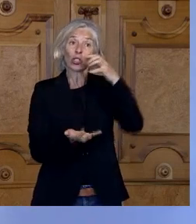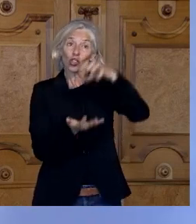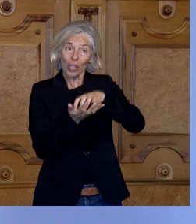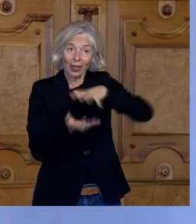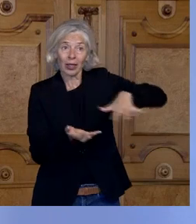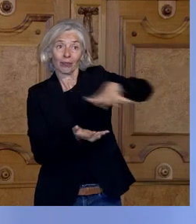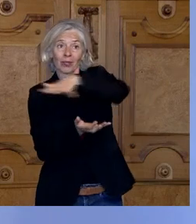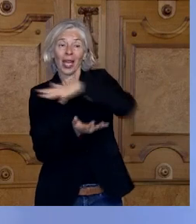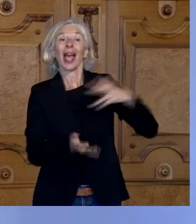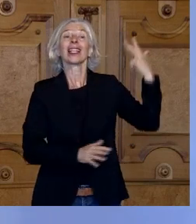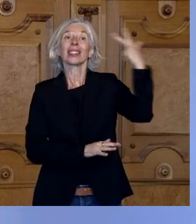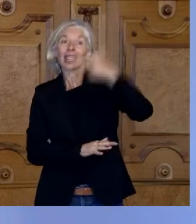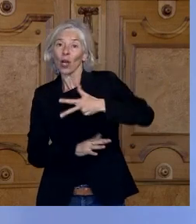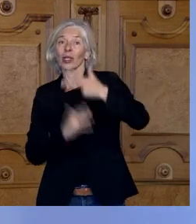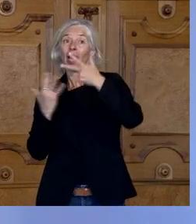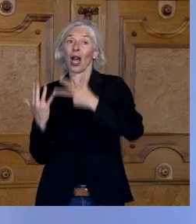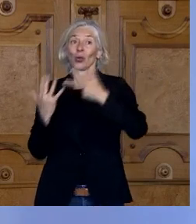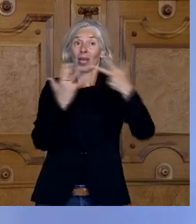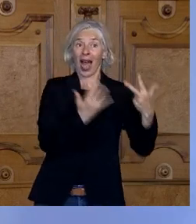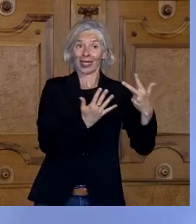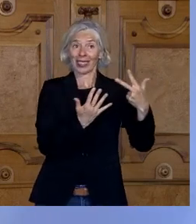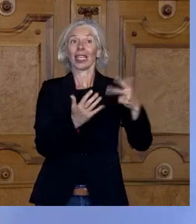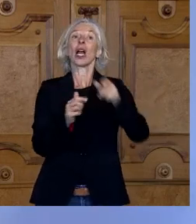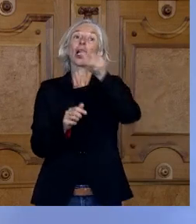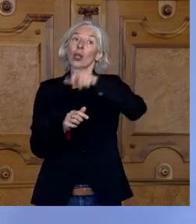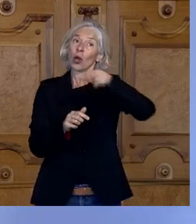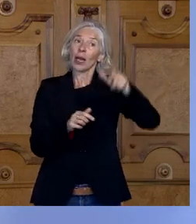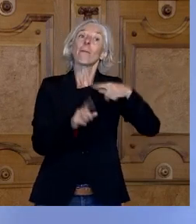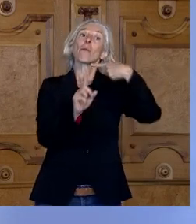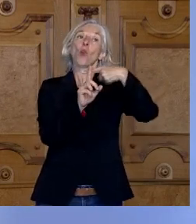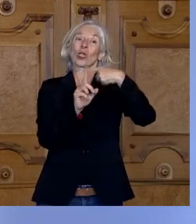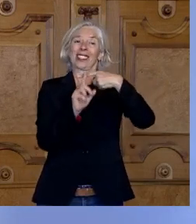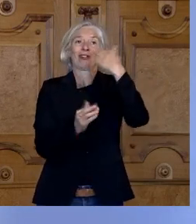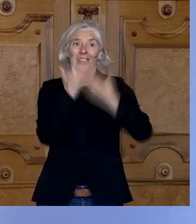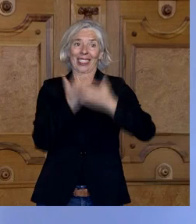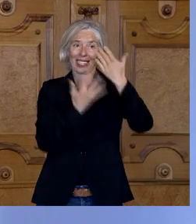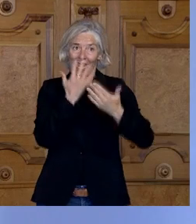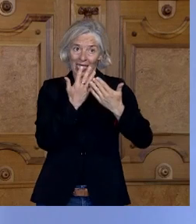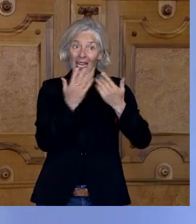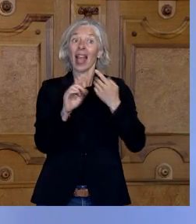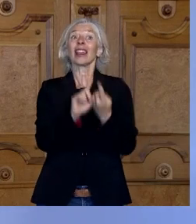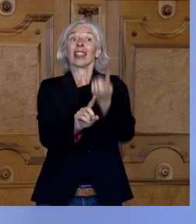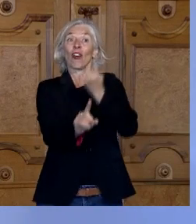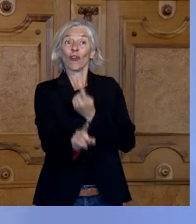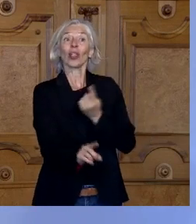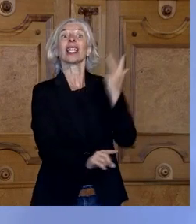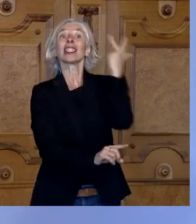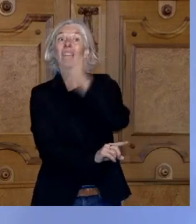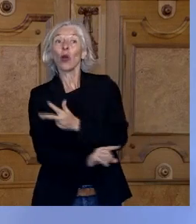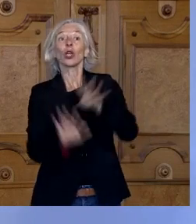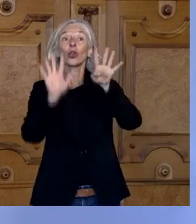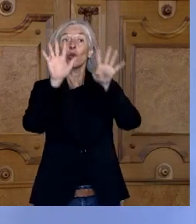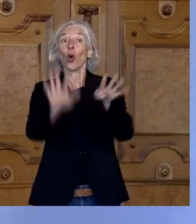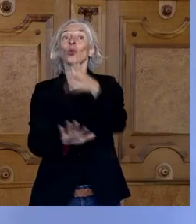positiv getestete Personen zählen konnten. Davon sind inzwischen 339 genesen. Das entspricht fast